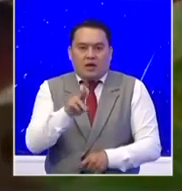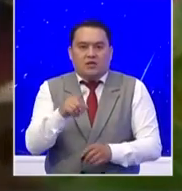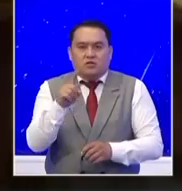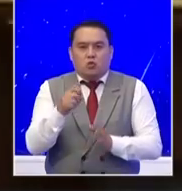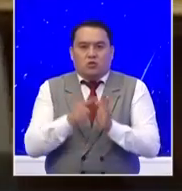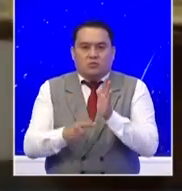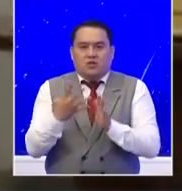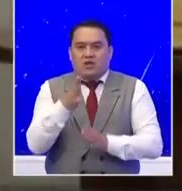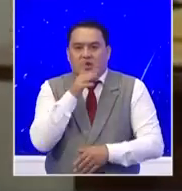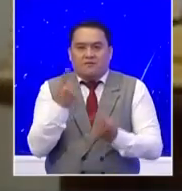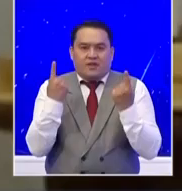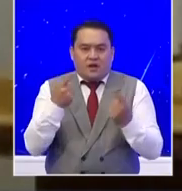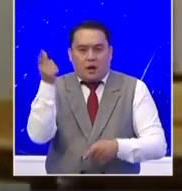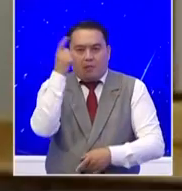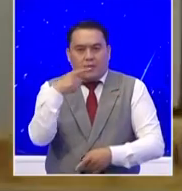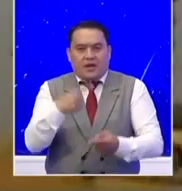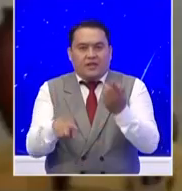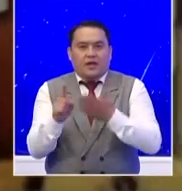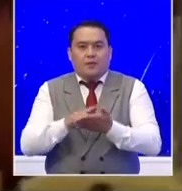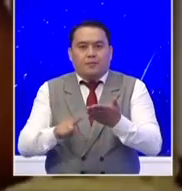честь 175-летия великого поэта.